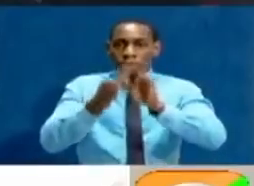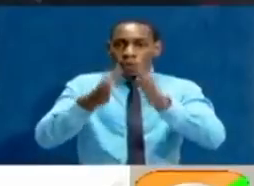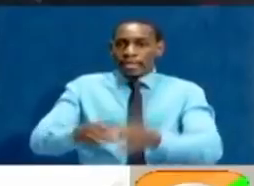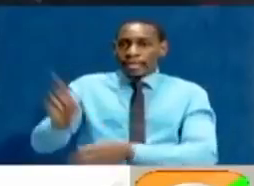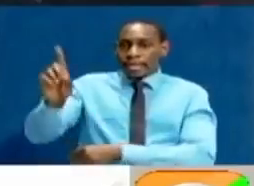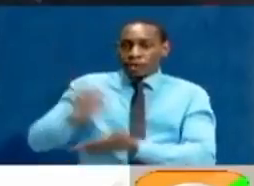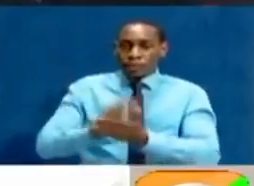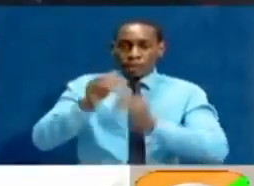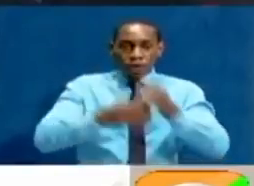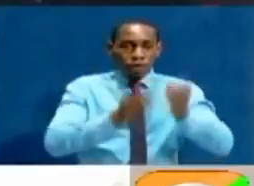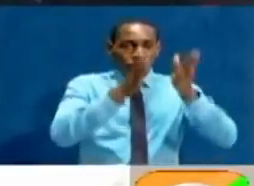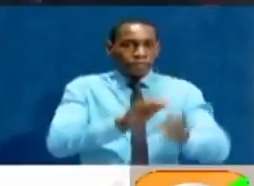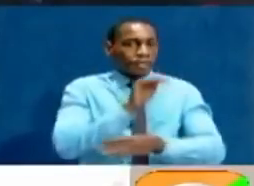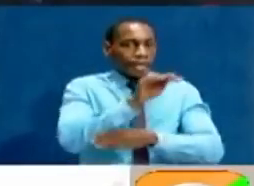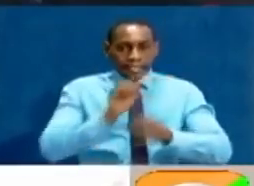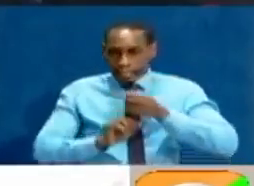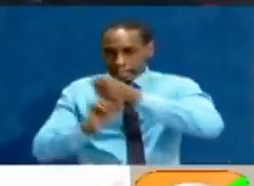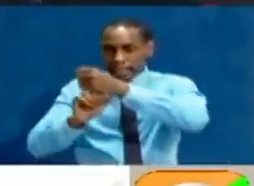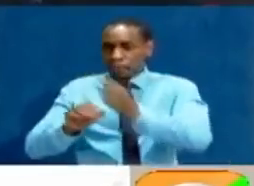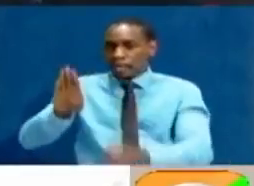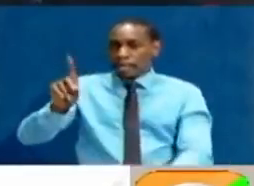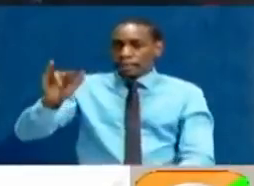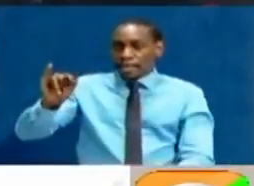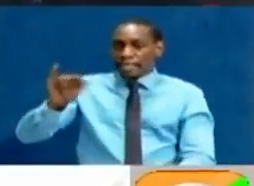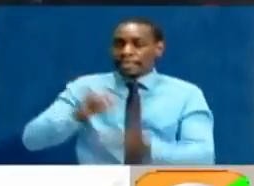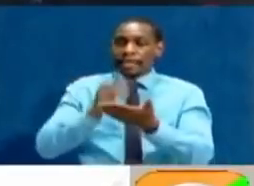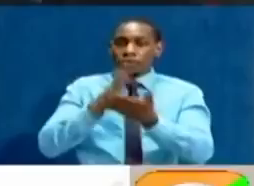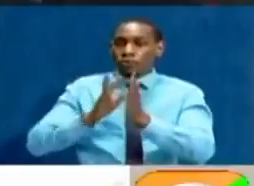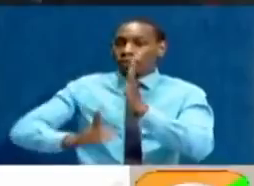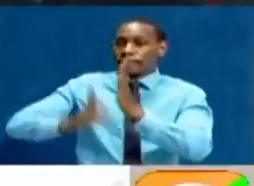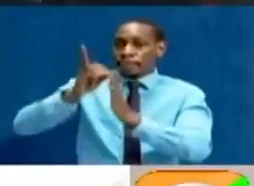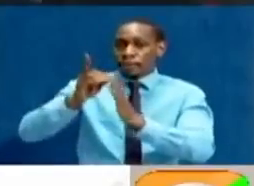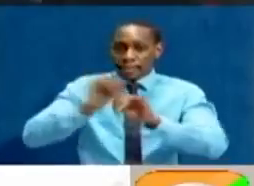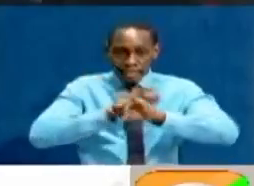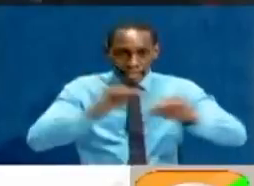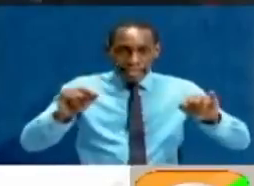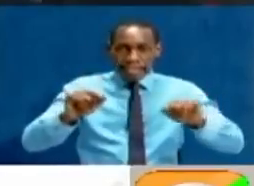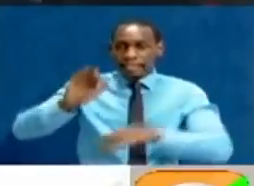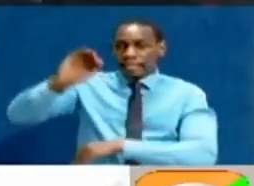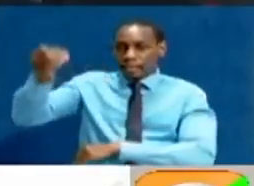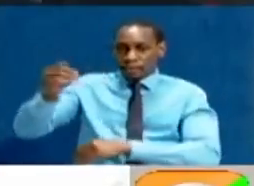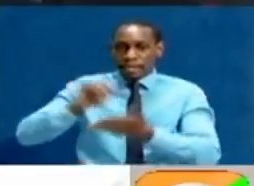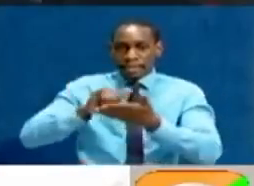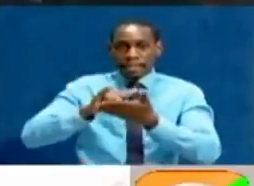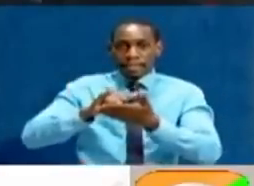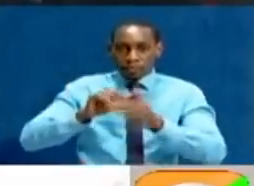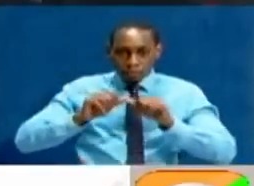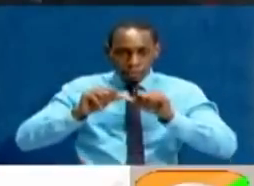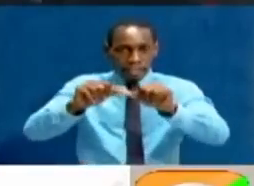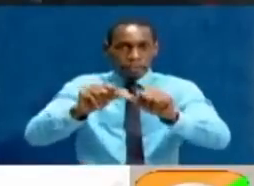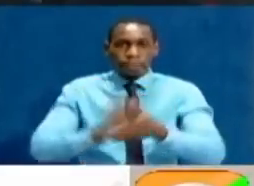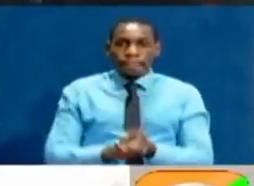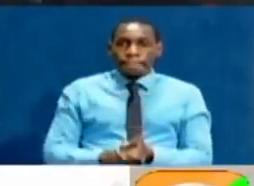Nairobi. Maafisa hao wamehimizwa kumuunga mkono Badi kuhakikisha maendeleo ya usafi wa jiji